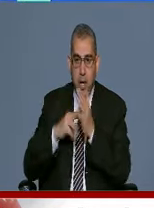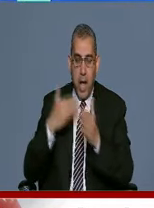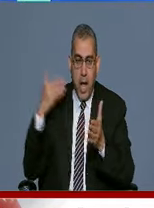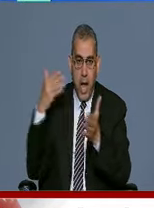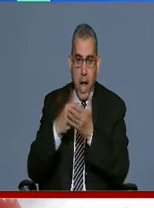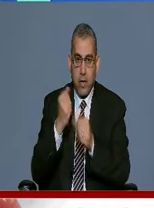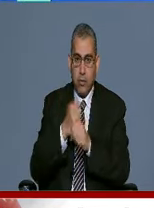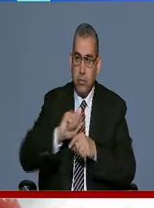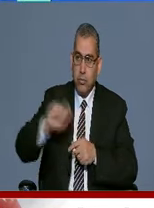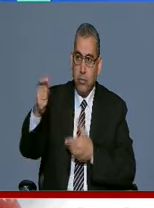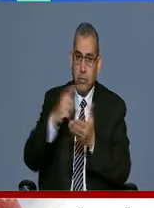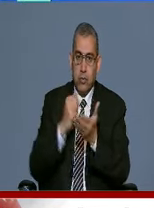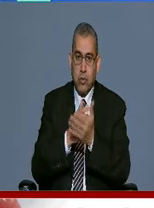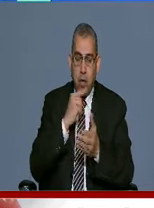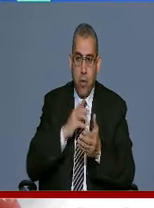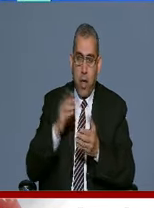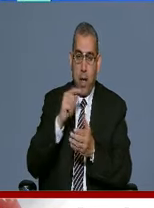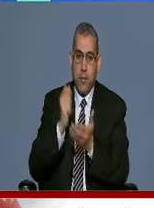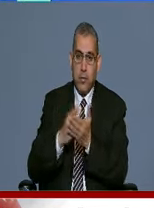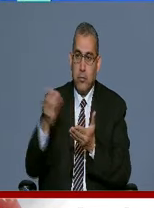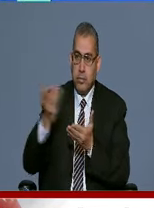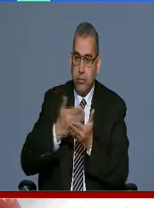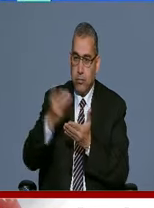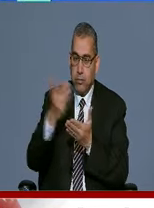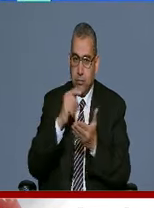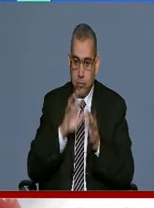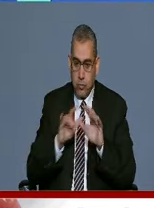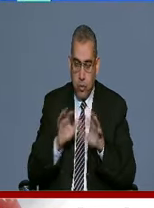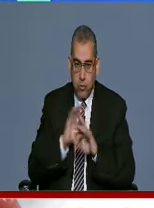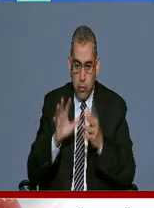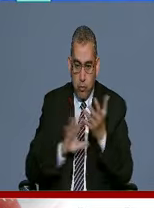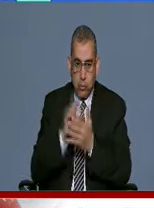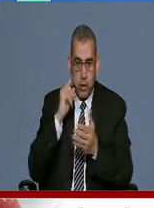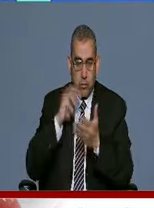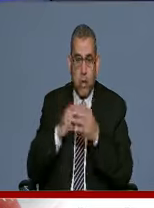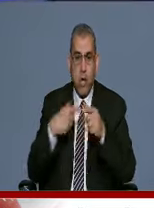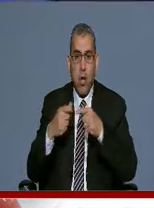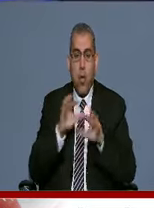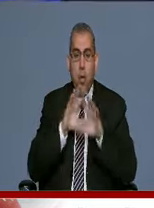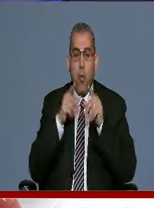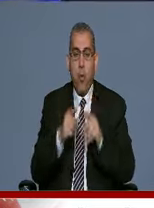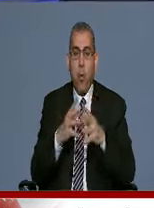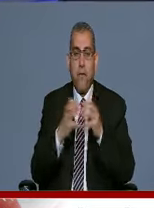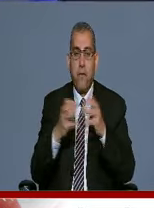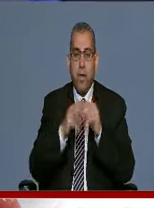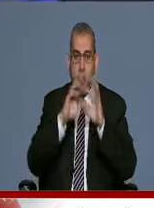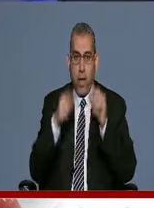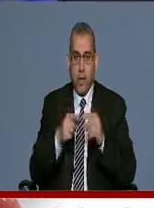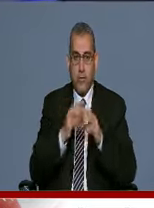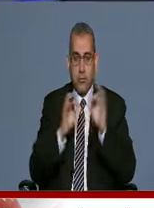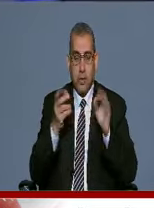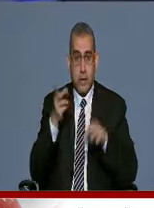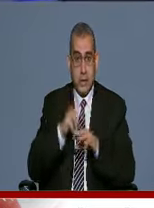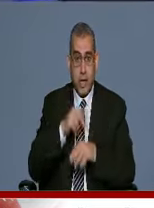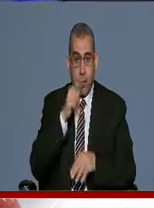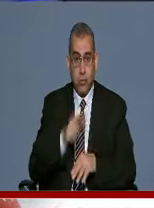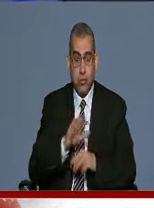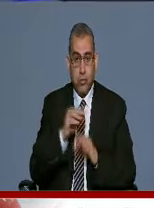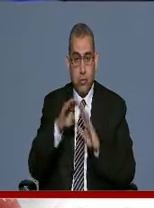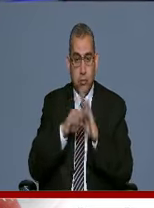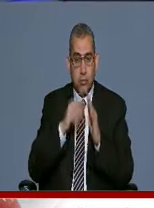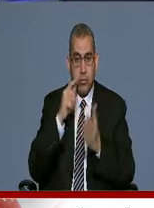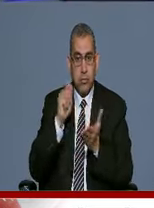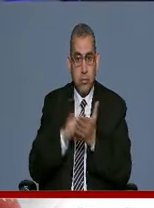فندم وتحديد المشاكل وايجاد الحلول المناسبه بشكل علمي ودقيق وفي اسرع وقت ممكن. وكمان فندم عن طريق تعميم